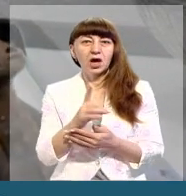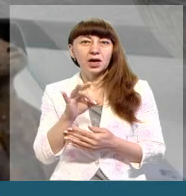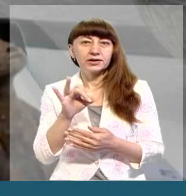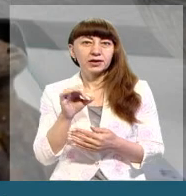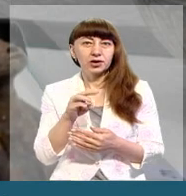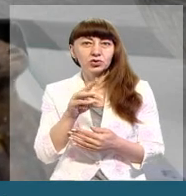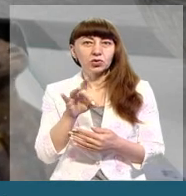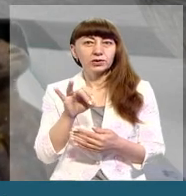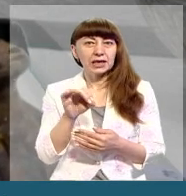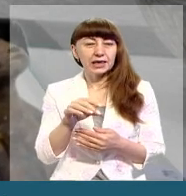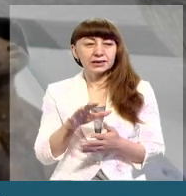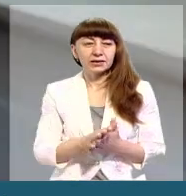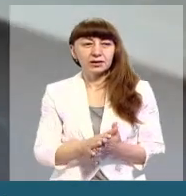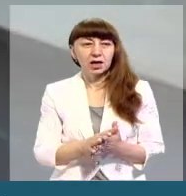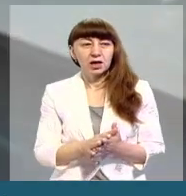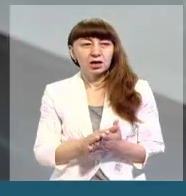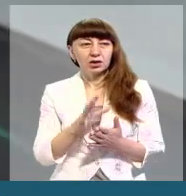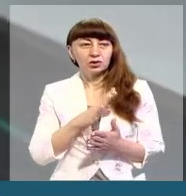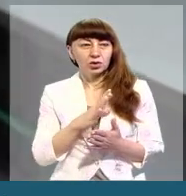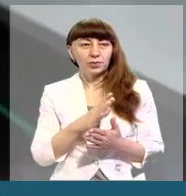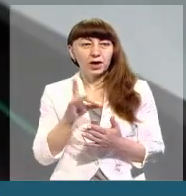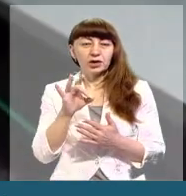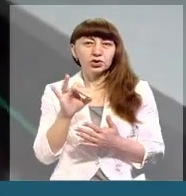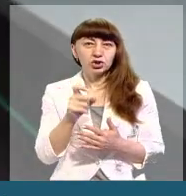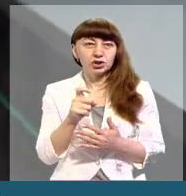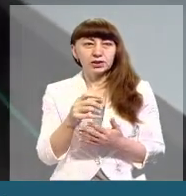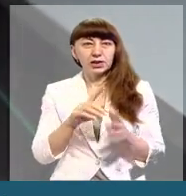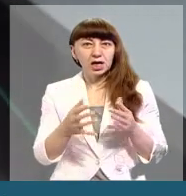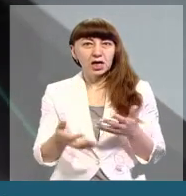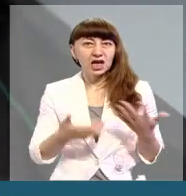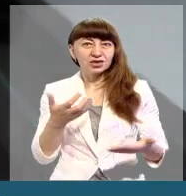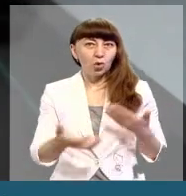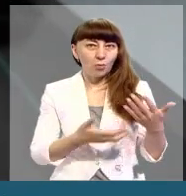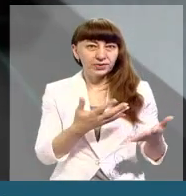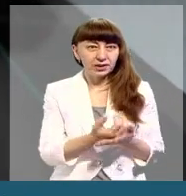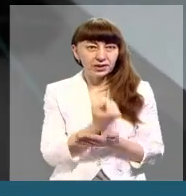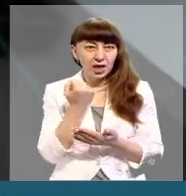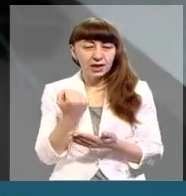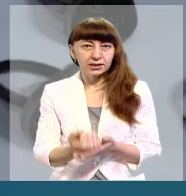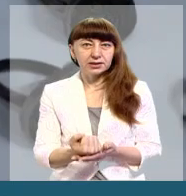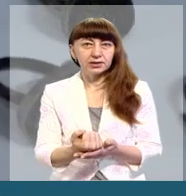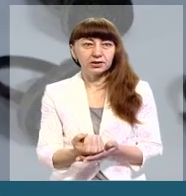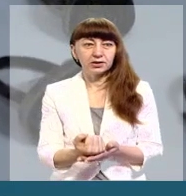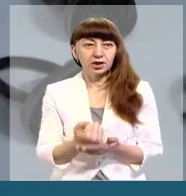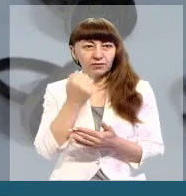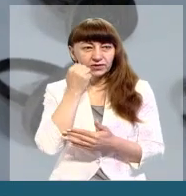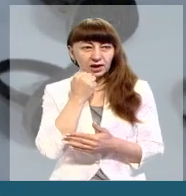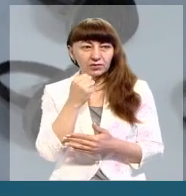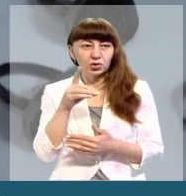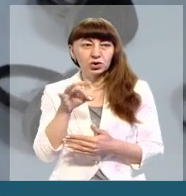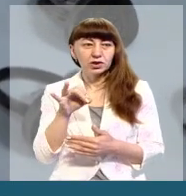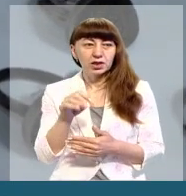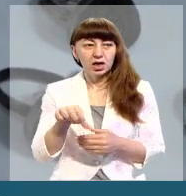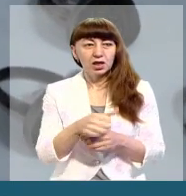жерінен табылған археологиялық қазба мұралар мен нумизматикалық материалдар бар. Көрменің көркі болған басты қазына Яссауидің